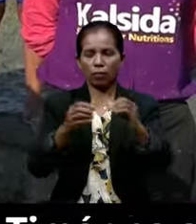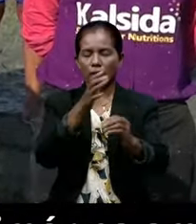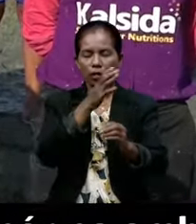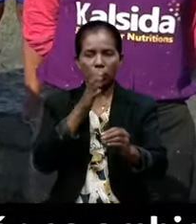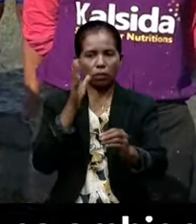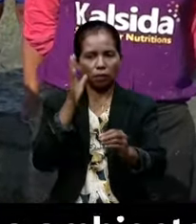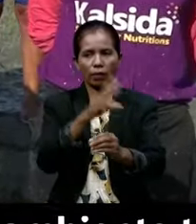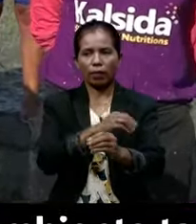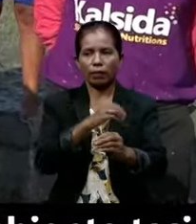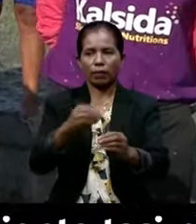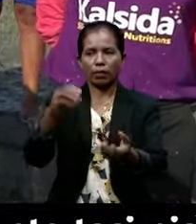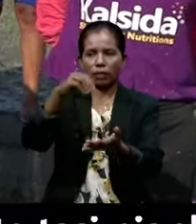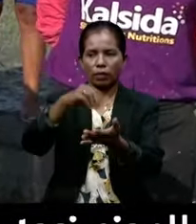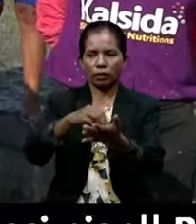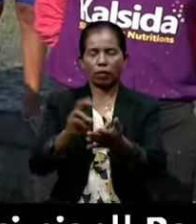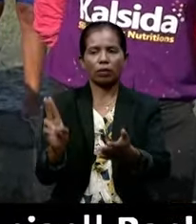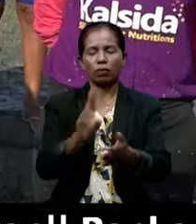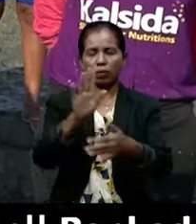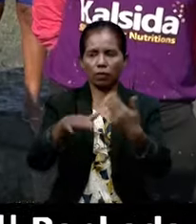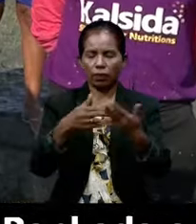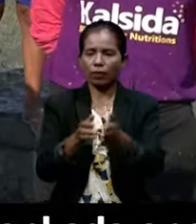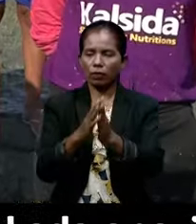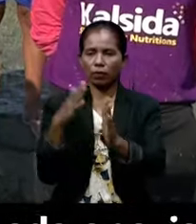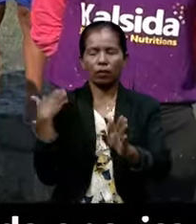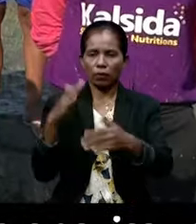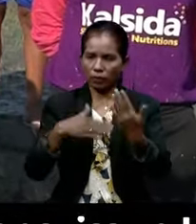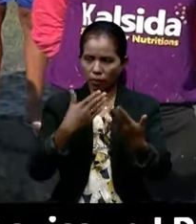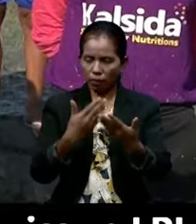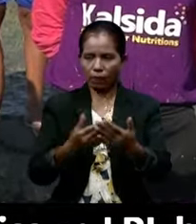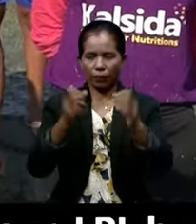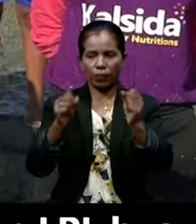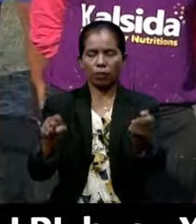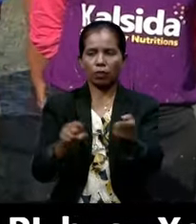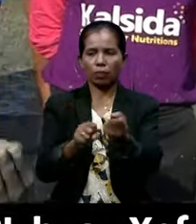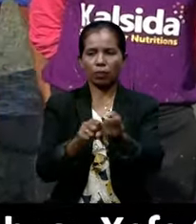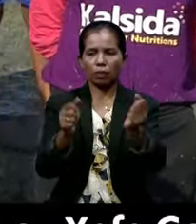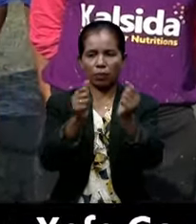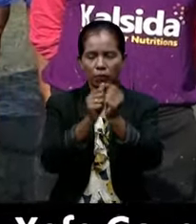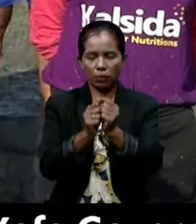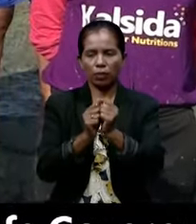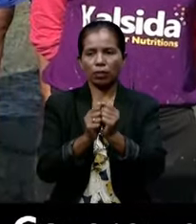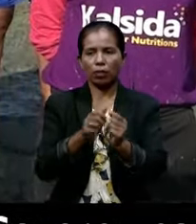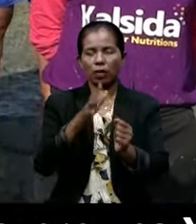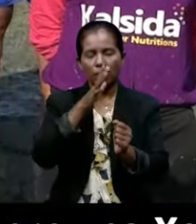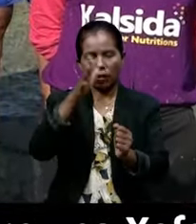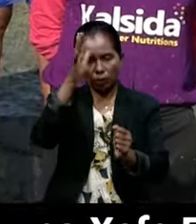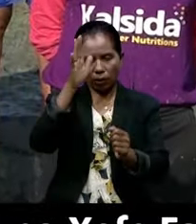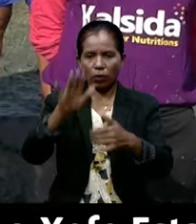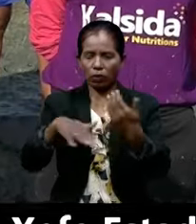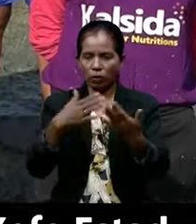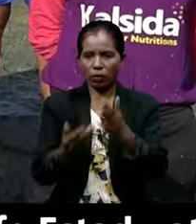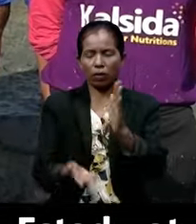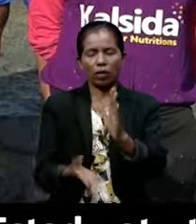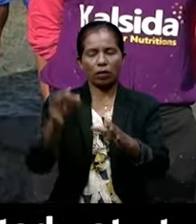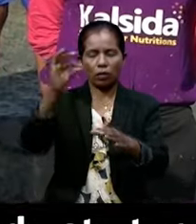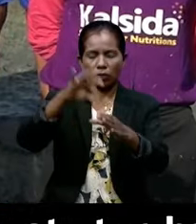bemaka destaka iha kara universidade kusu liliu joven suri at nune bele kontribui hamu tu koi tini inama agrikultura sela at bele hasa e